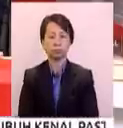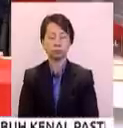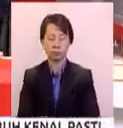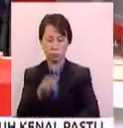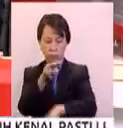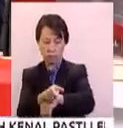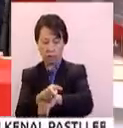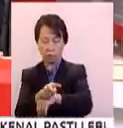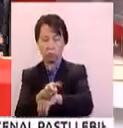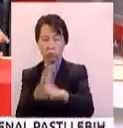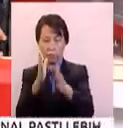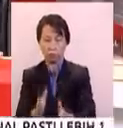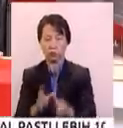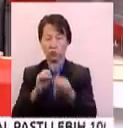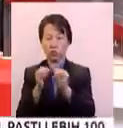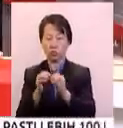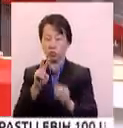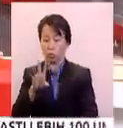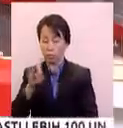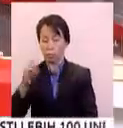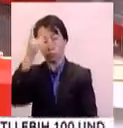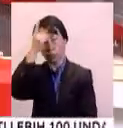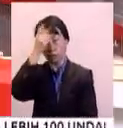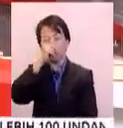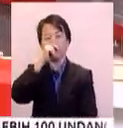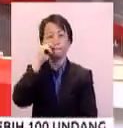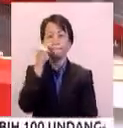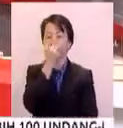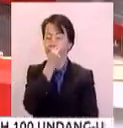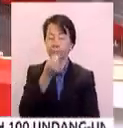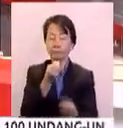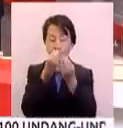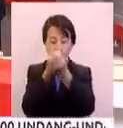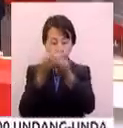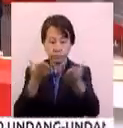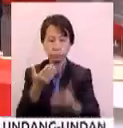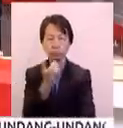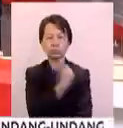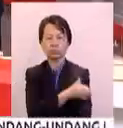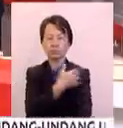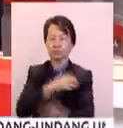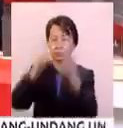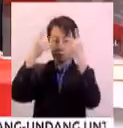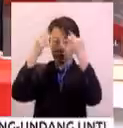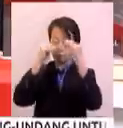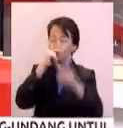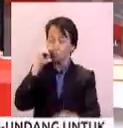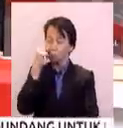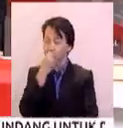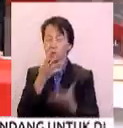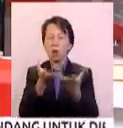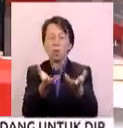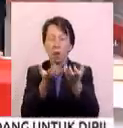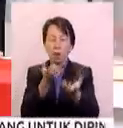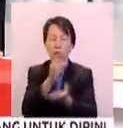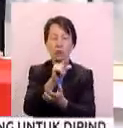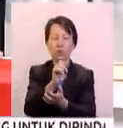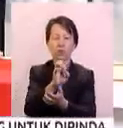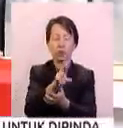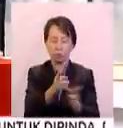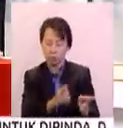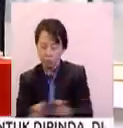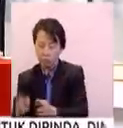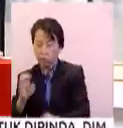Saksi ke-28 perbicaraan kes Datuk Seri Najib Tun Razak memaklumkan bekas Perdana Menteri itu memohon geran unit perancangan